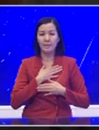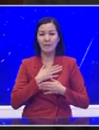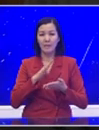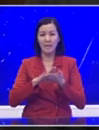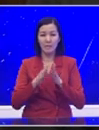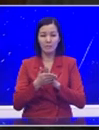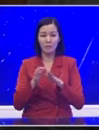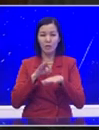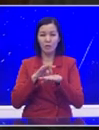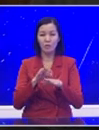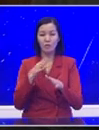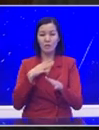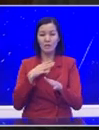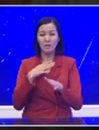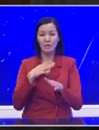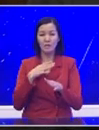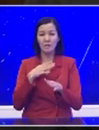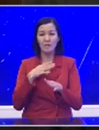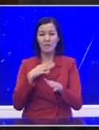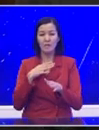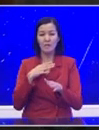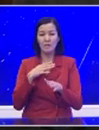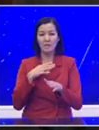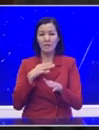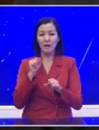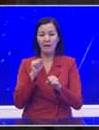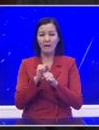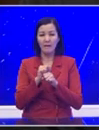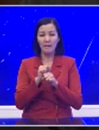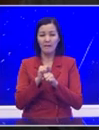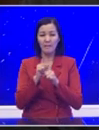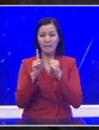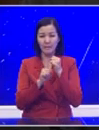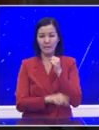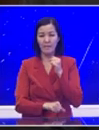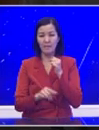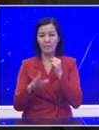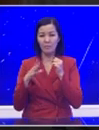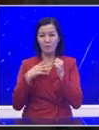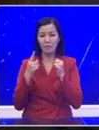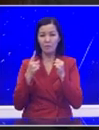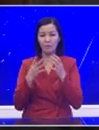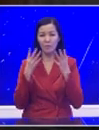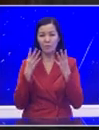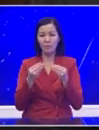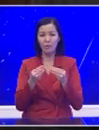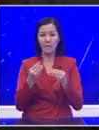келісімшартқа отырып жатырмыз. Келе қала аялдама, соңғы аялдамаларда күніне 2 рет